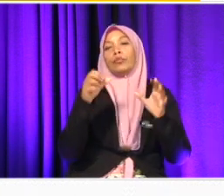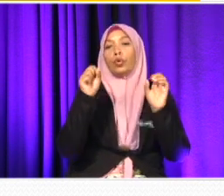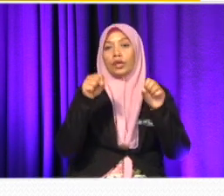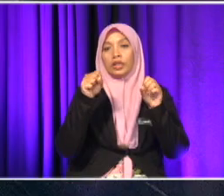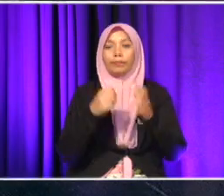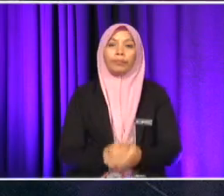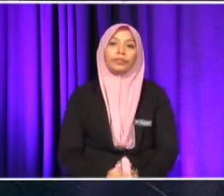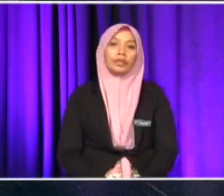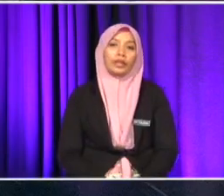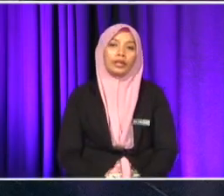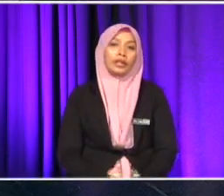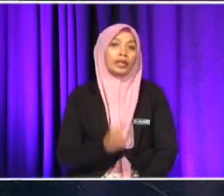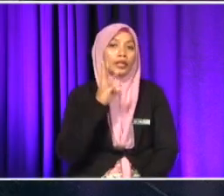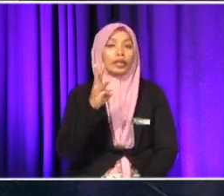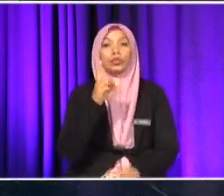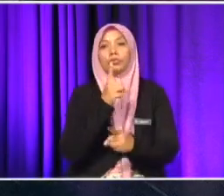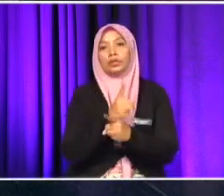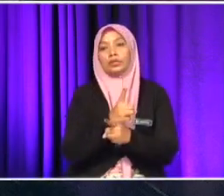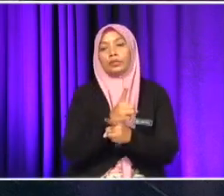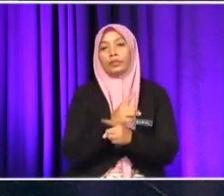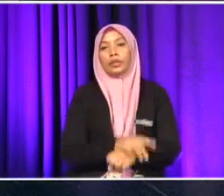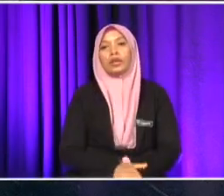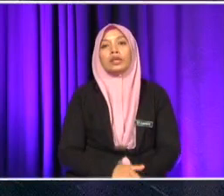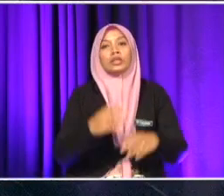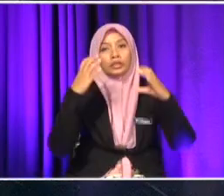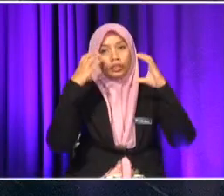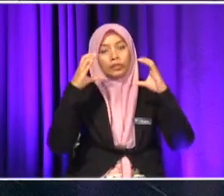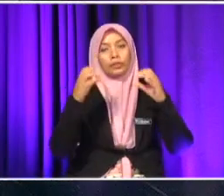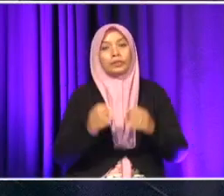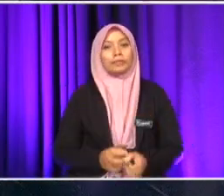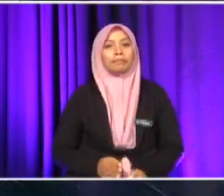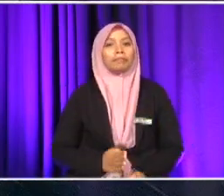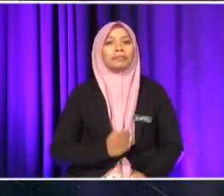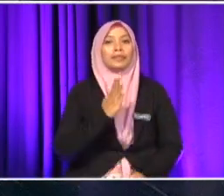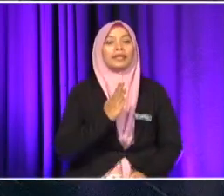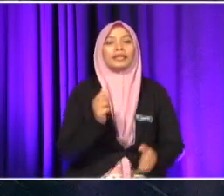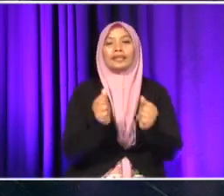anda meletakkan 6 dan kalau ada 6 tuh Betul apa cewekku pun bangga